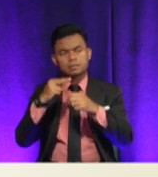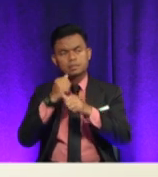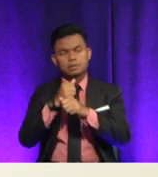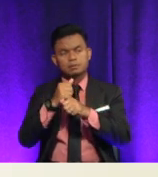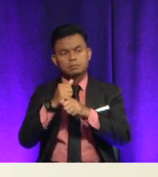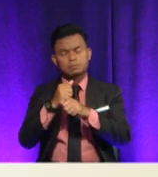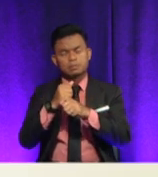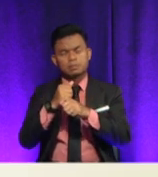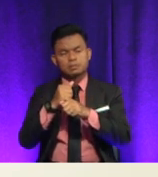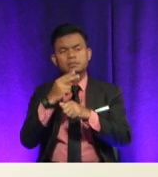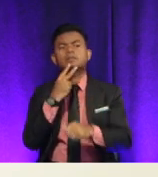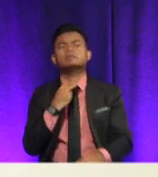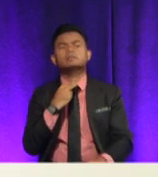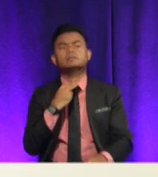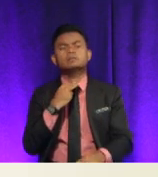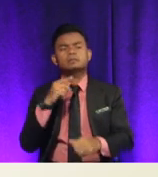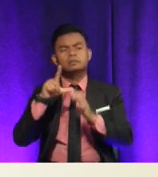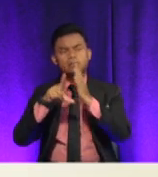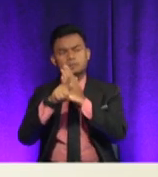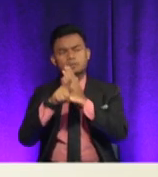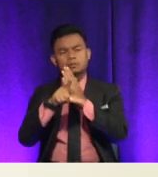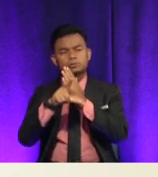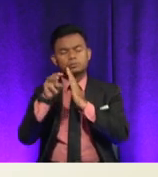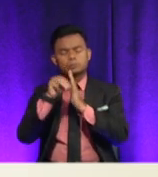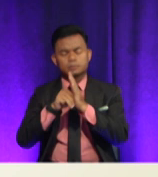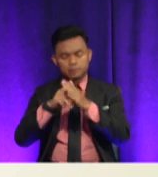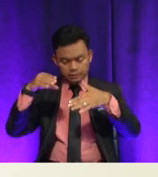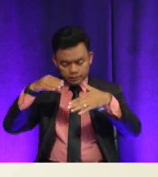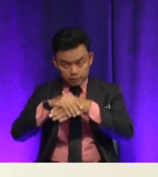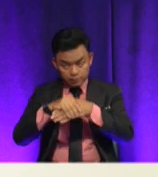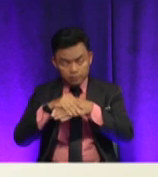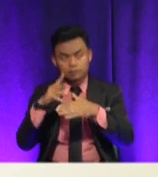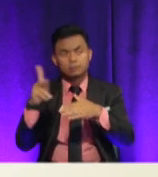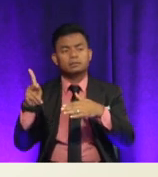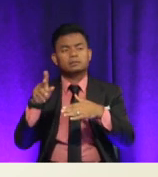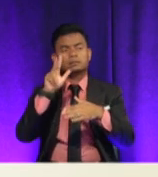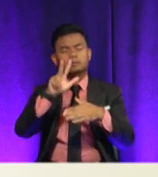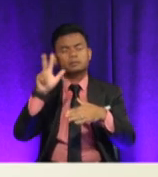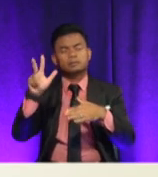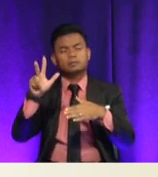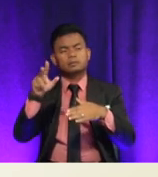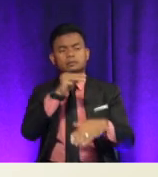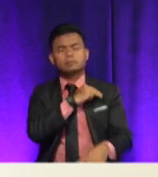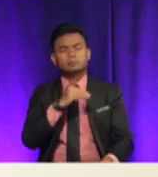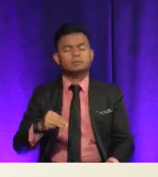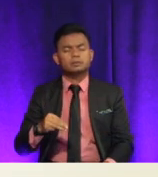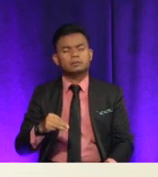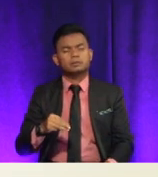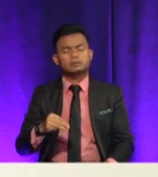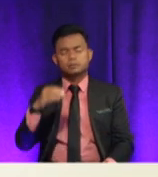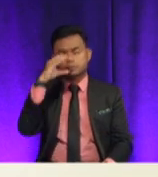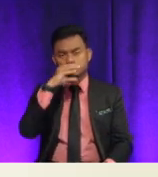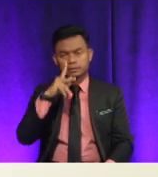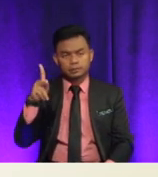oke lalu Baginda menikahkan agar ketiga ketiga menterinya pergi mencarikan pergi mencarikan